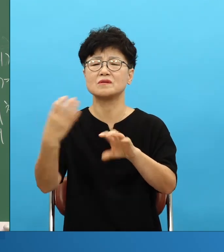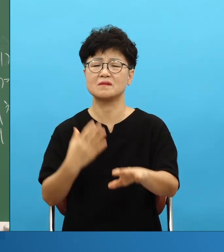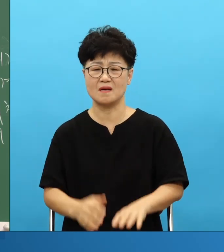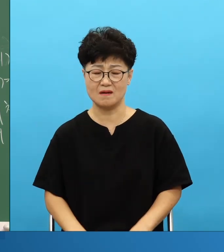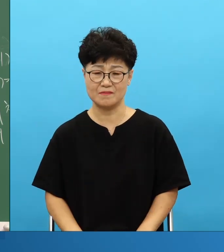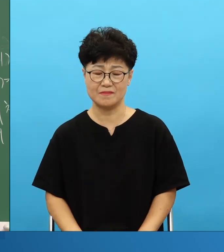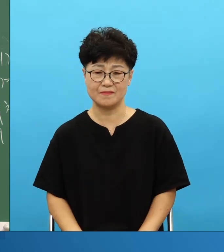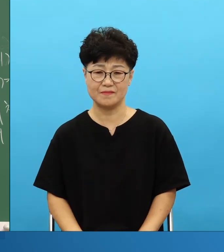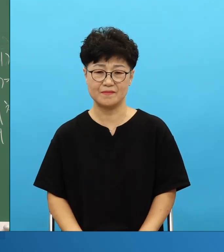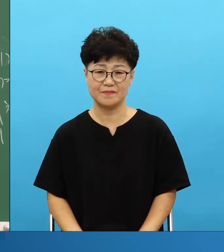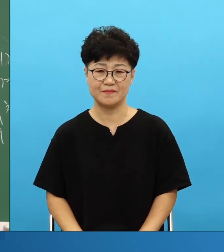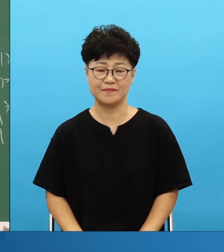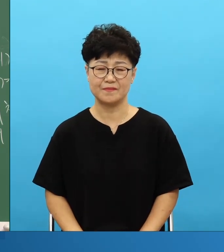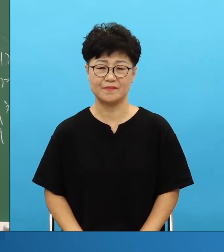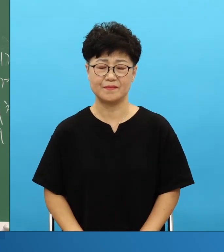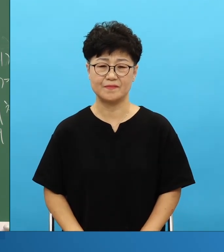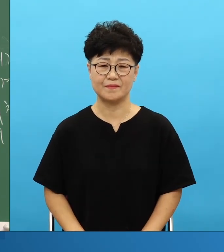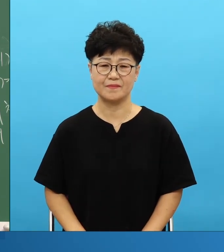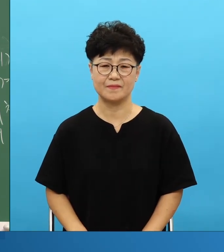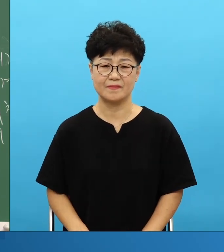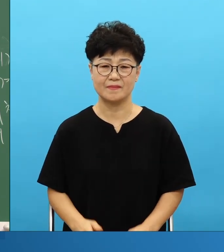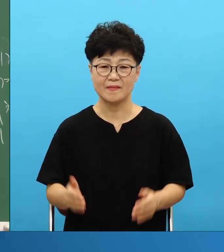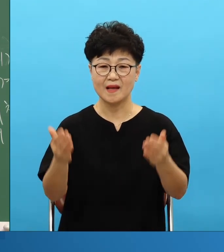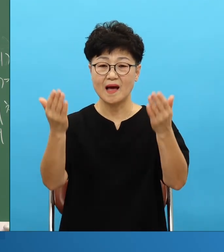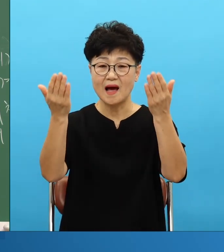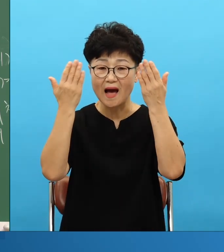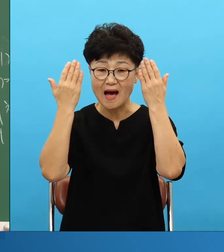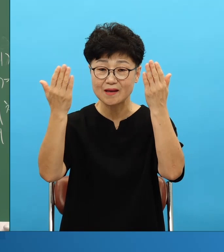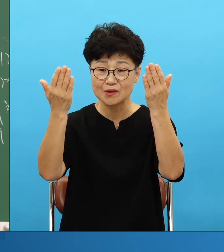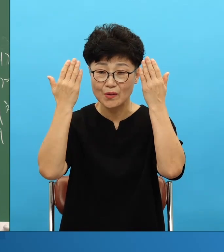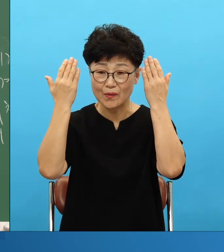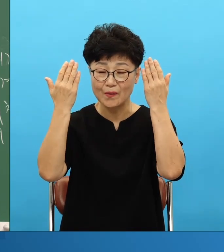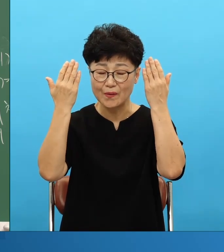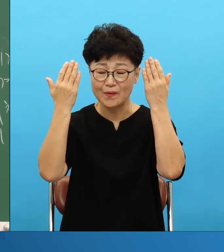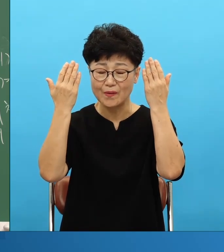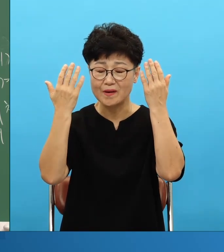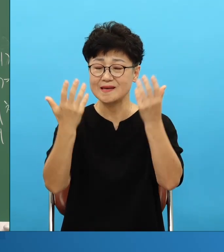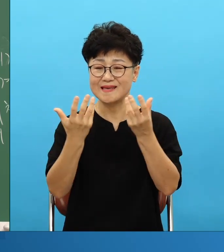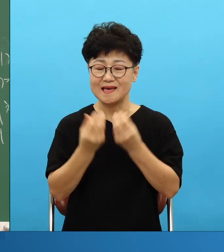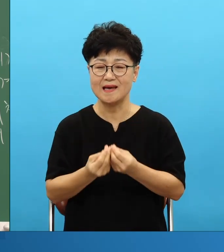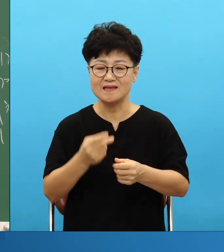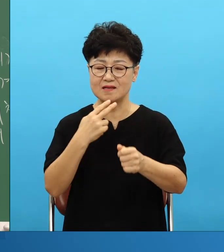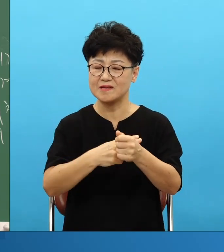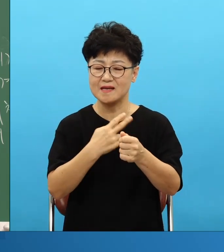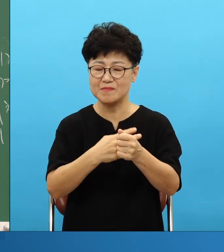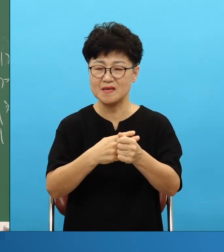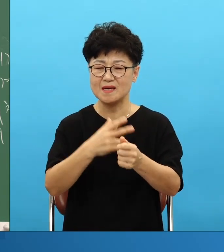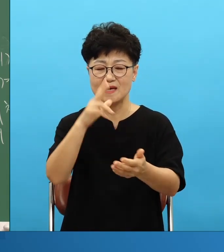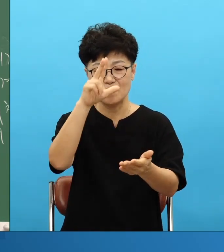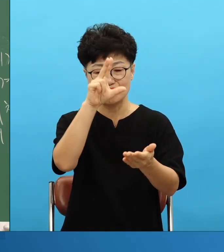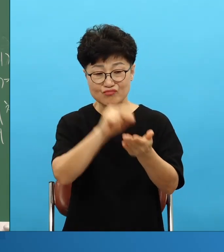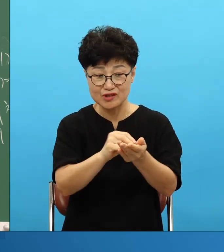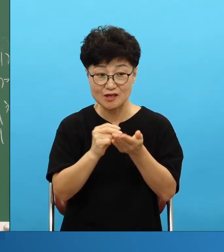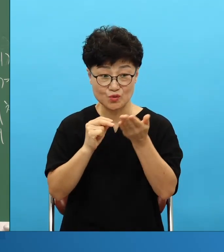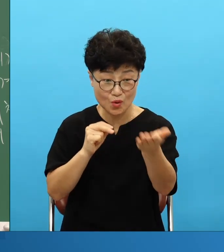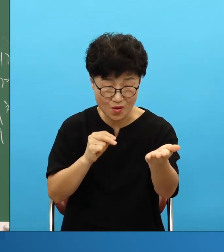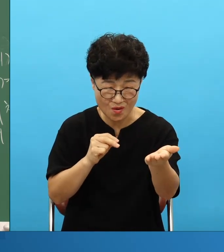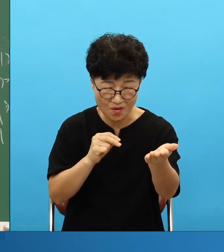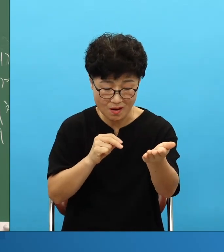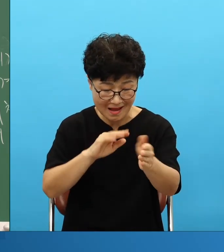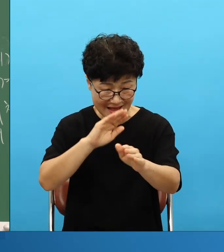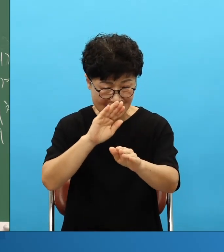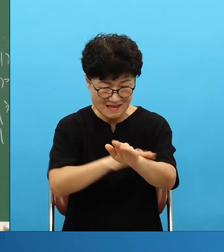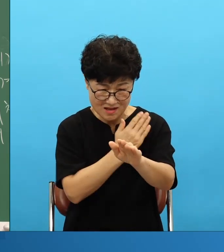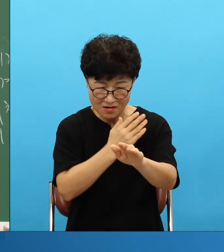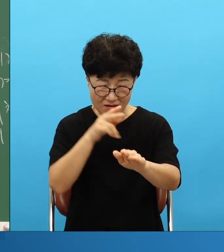선생님이 틀린 문제를 내면요. 그럼 답이 없습니다. And so at school, on a test, if the teacher gives an incorrect question, there is